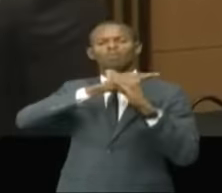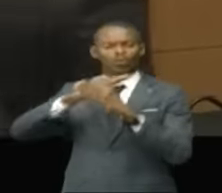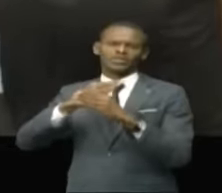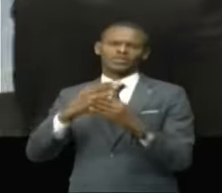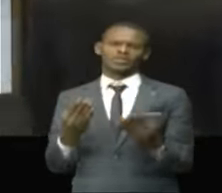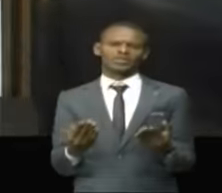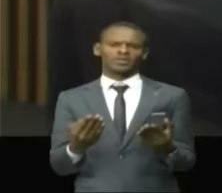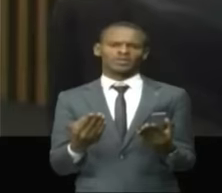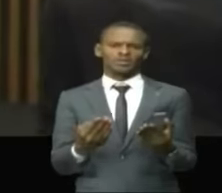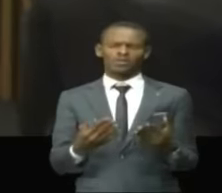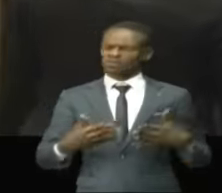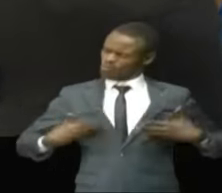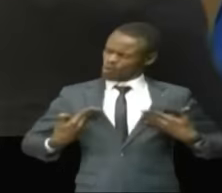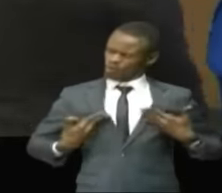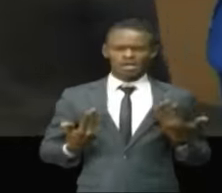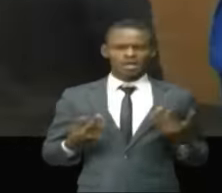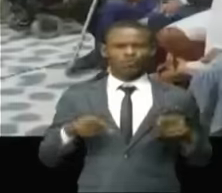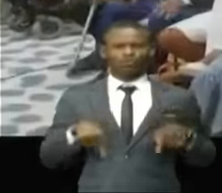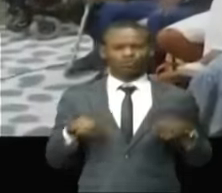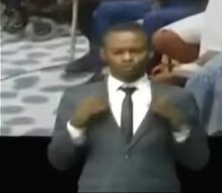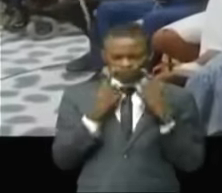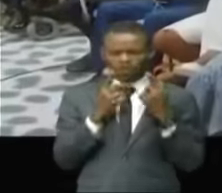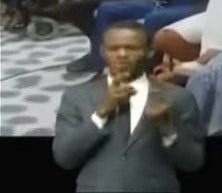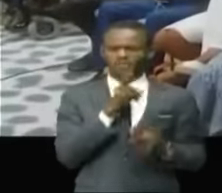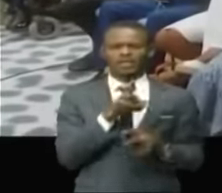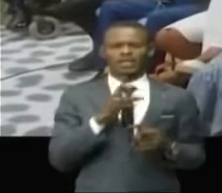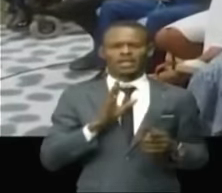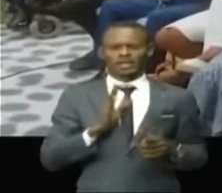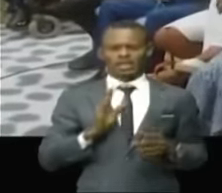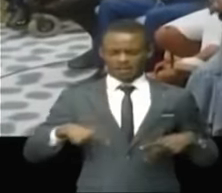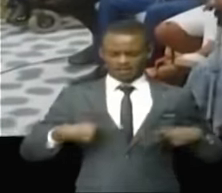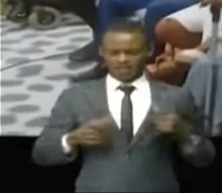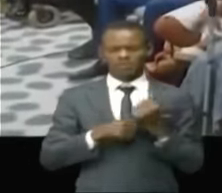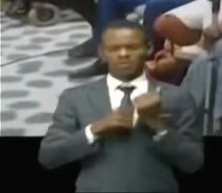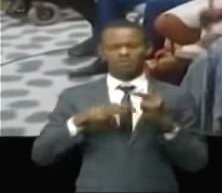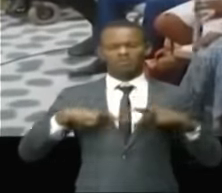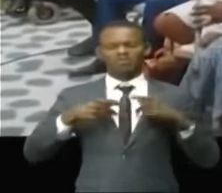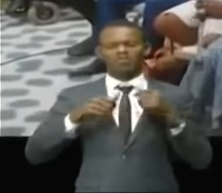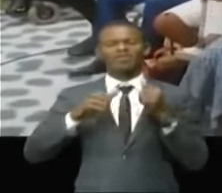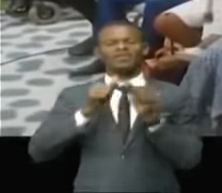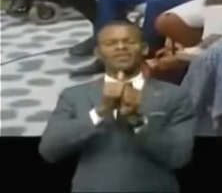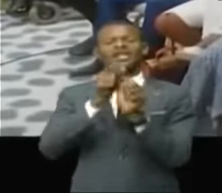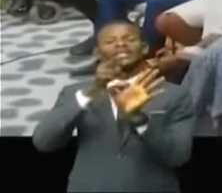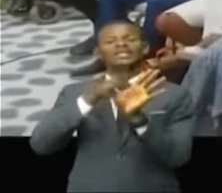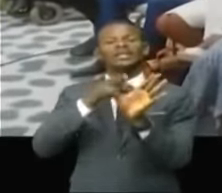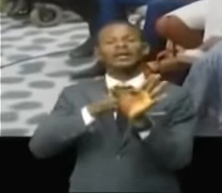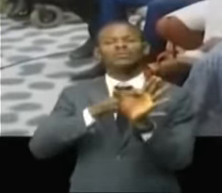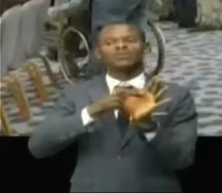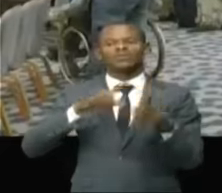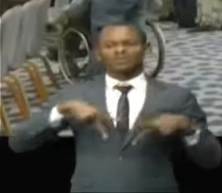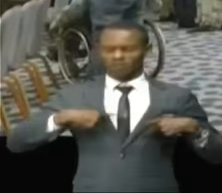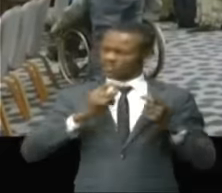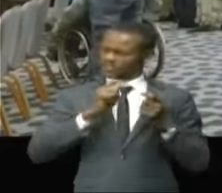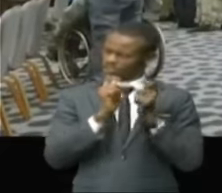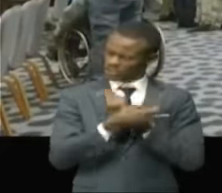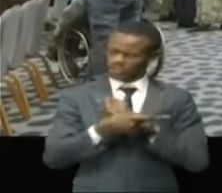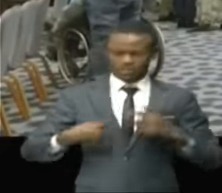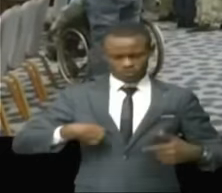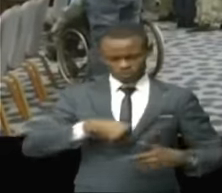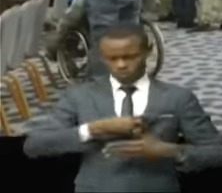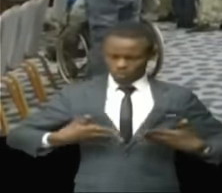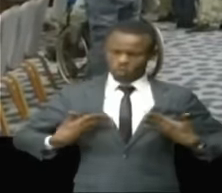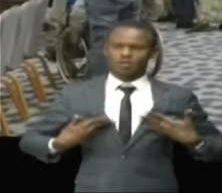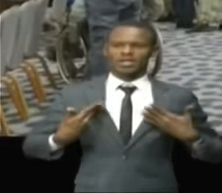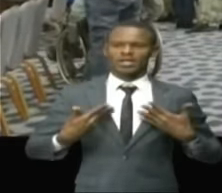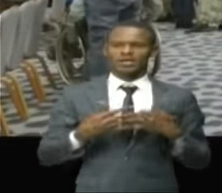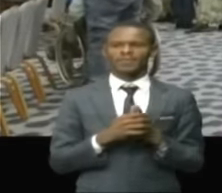personnes en situation de handicap a changé dans notre pays. Pour cela, vraiment, nous sommes très contents et nous lui remercions. Le premier sentiment, c'est d'abord